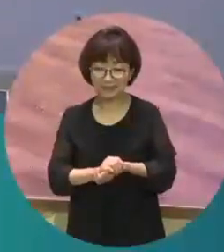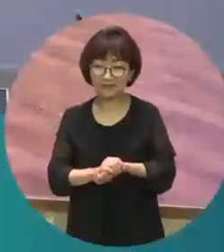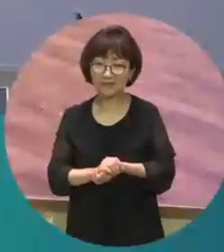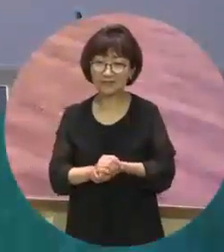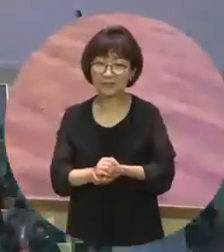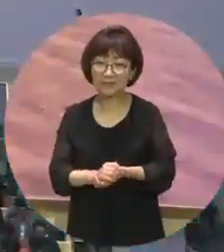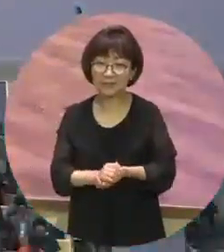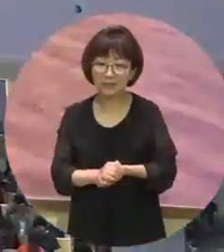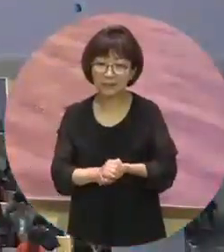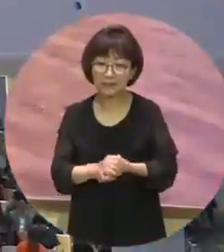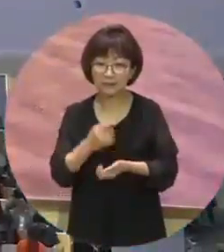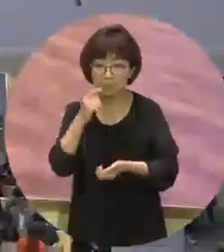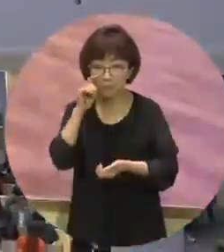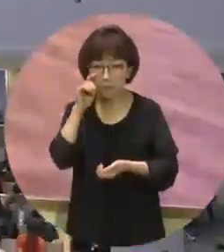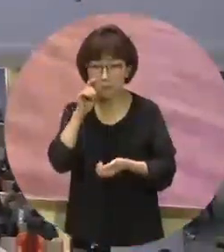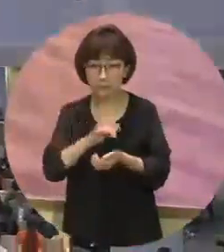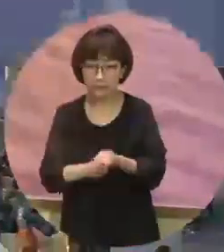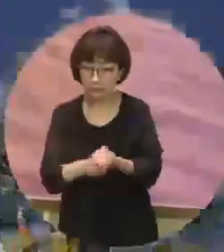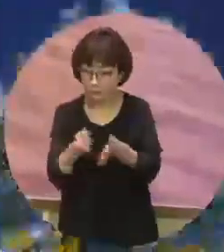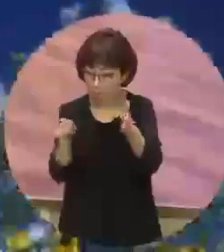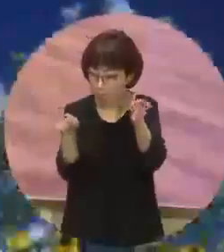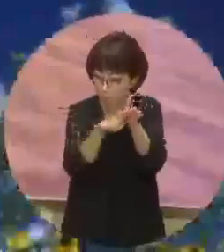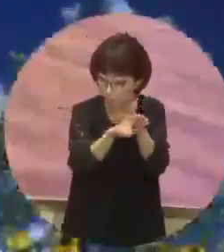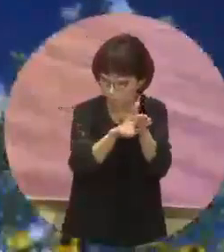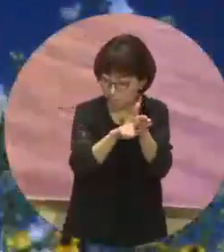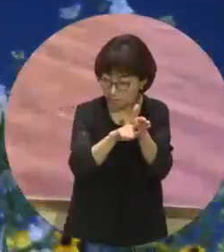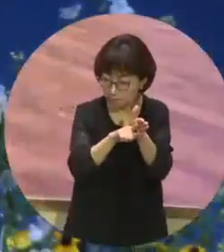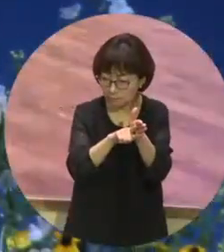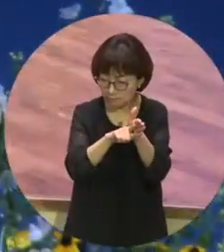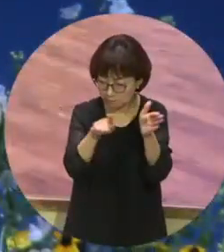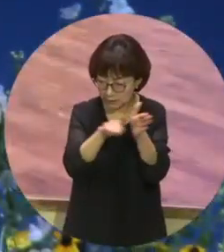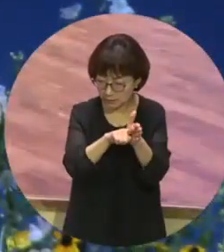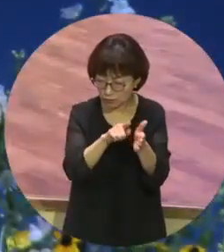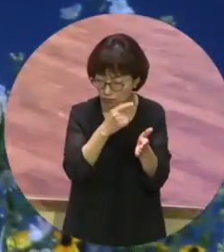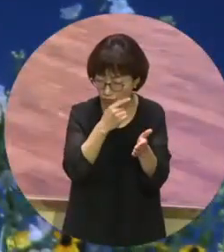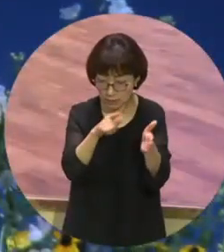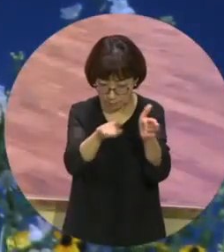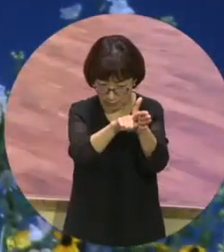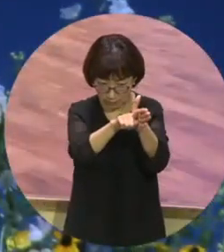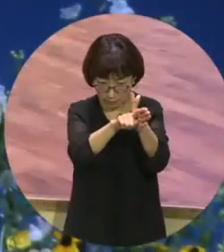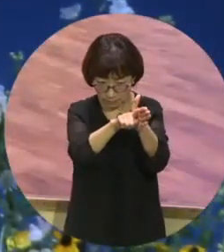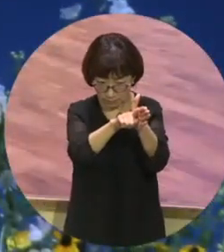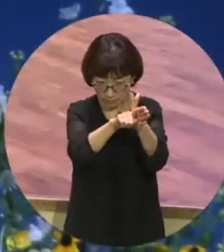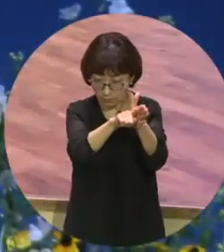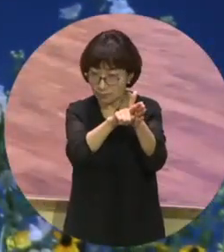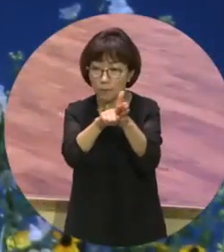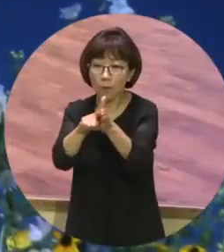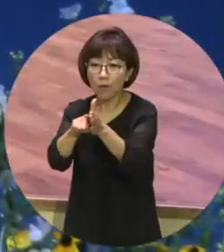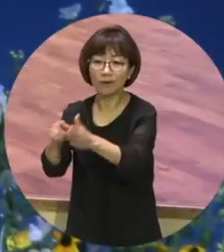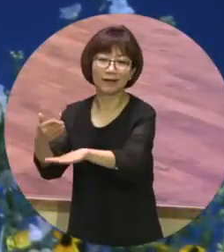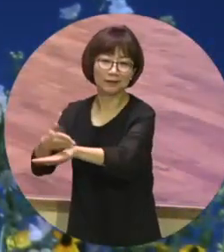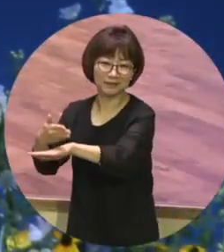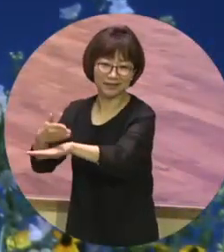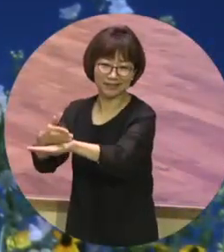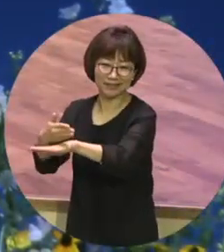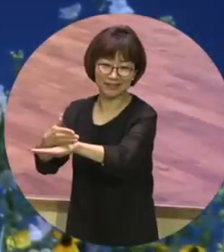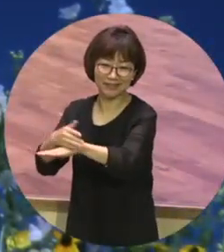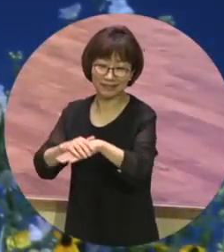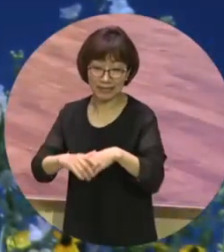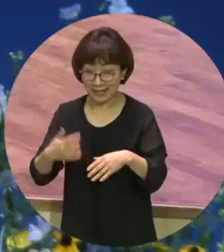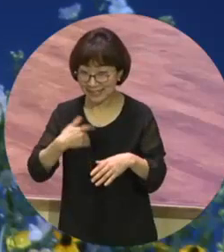믿음의 최정점이 바로 뭐예요? 감사예요. 감사하는 사람. 그렇지, 감사합니다. 감사합니다 하는 사람들을